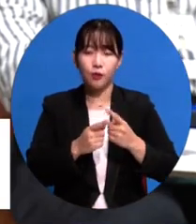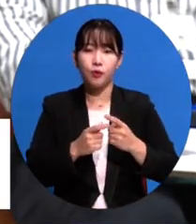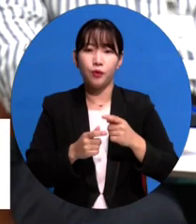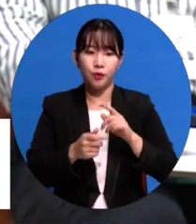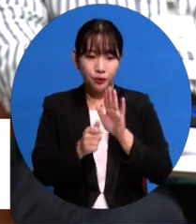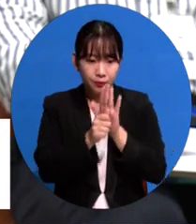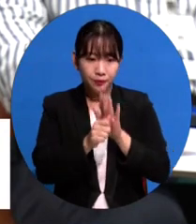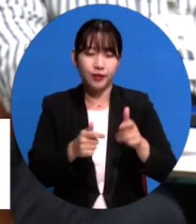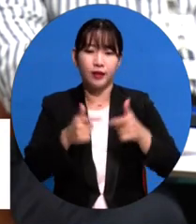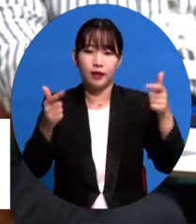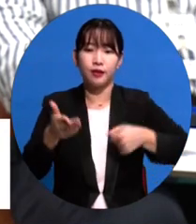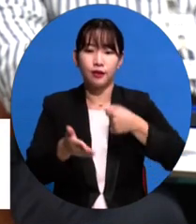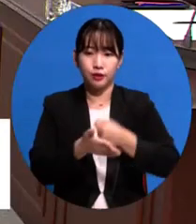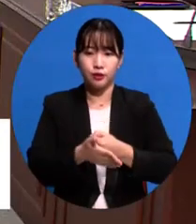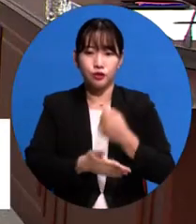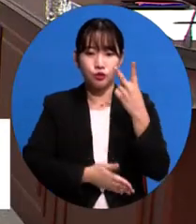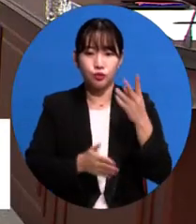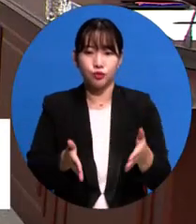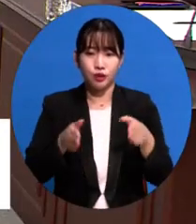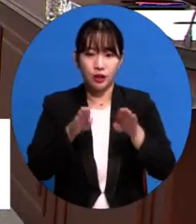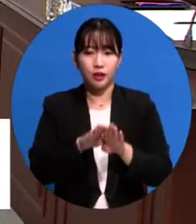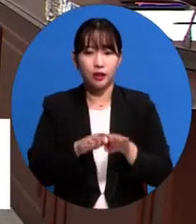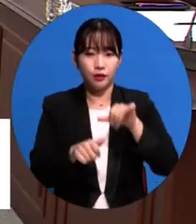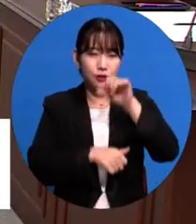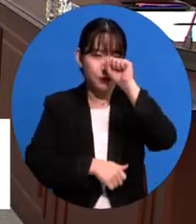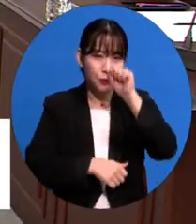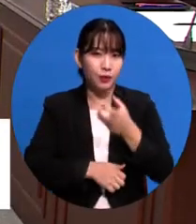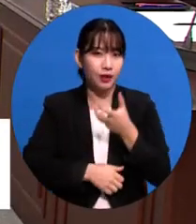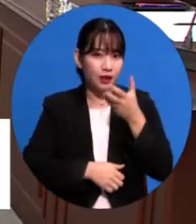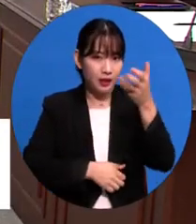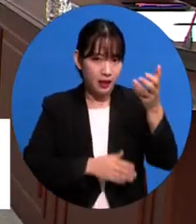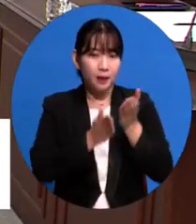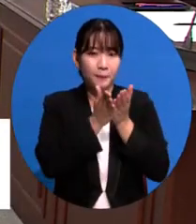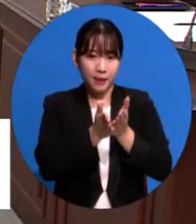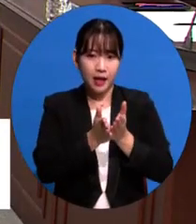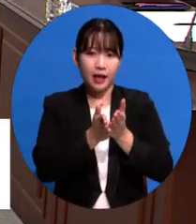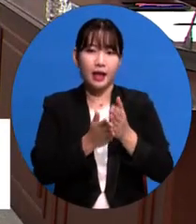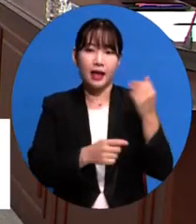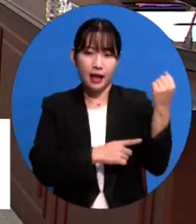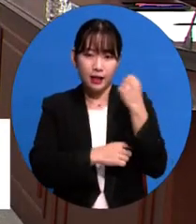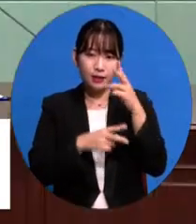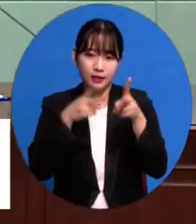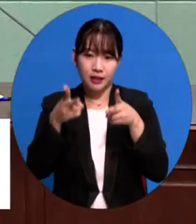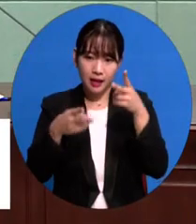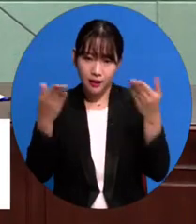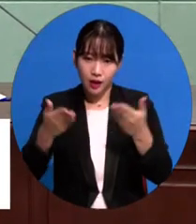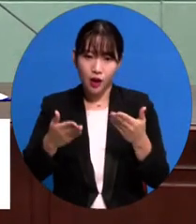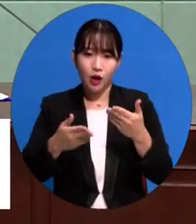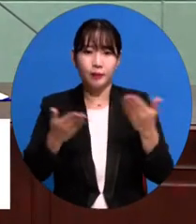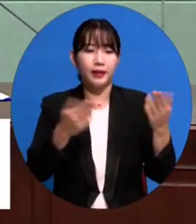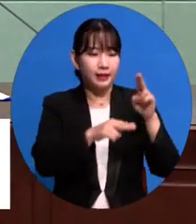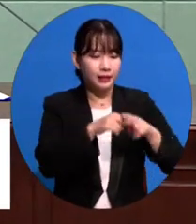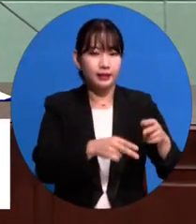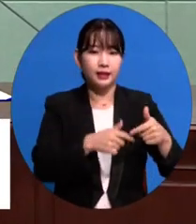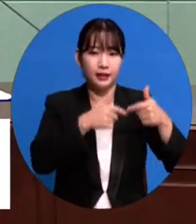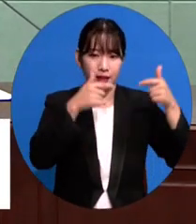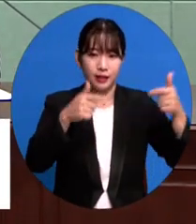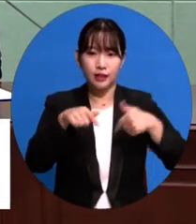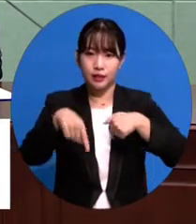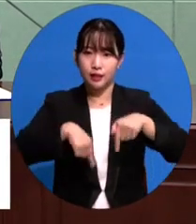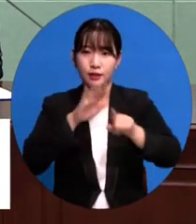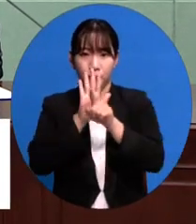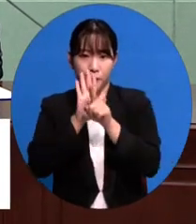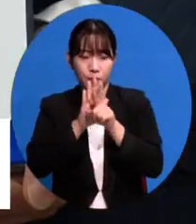했습니다. 양 기관은 친환경 이동수단과 에너지 신산업, 정책 산업에서의 일자리 창출, 정책 홍보와